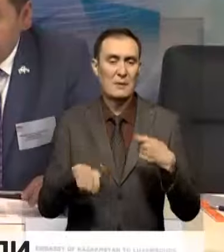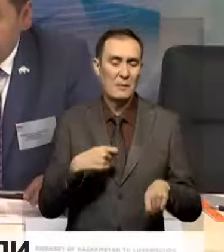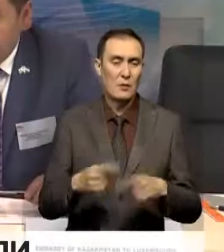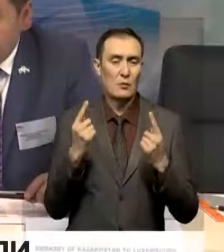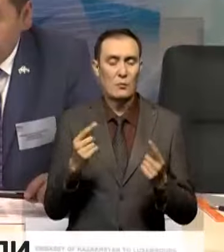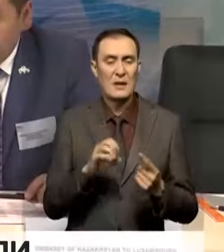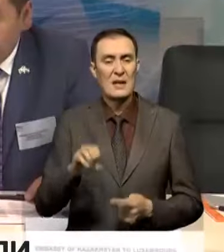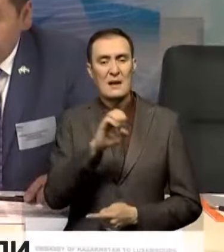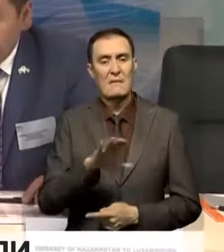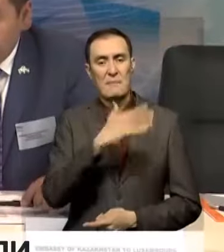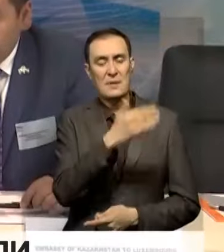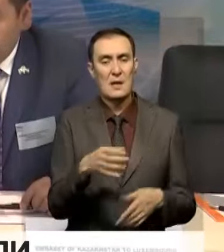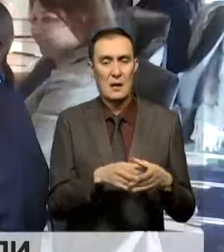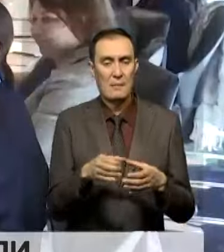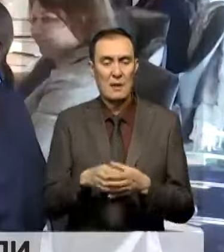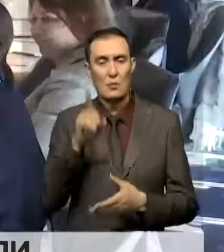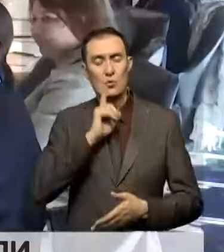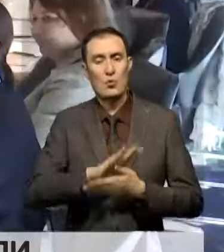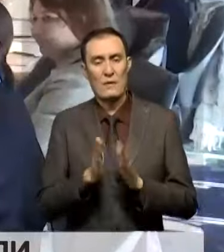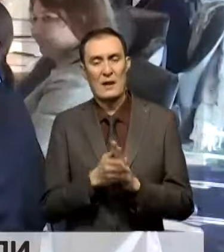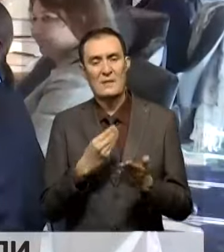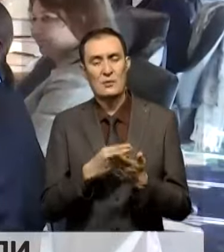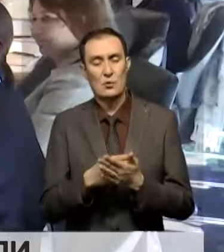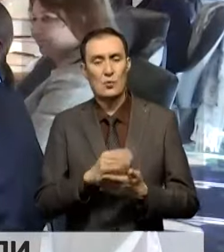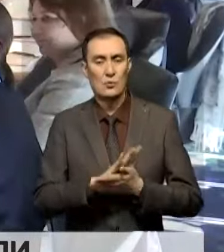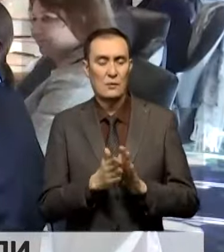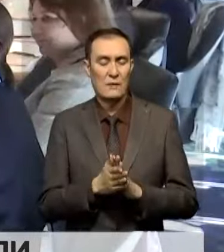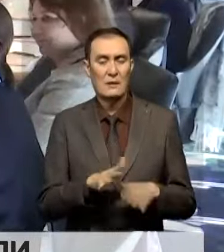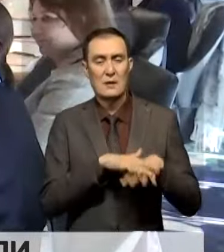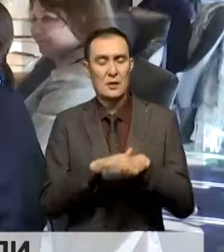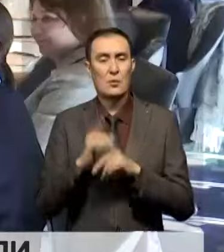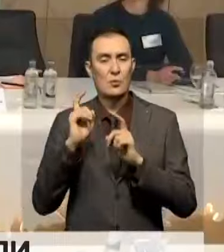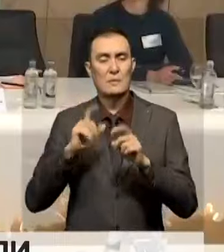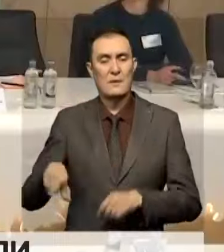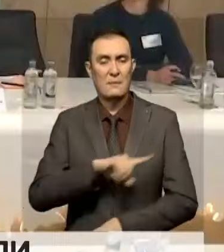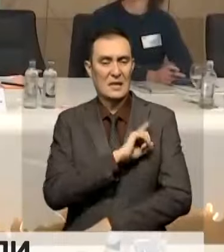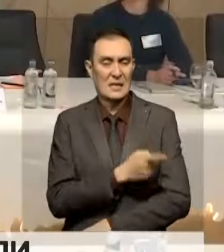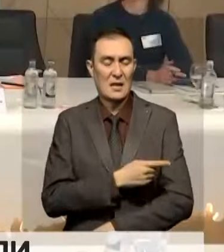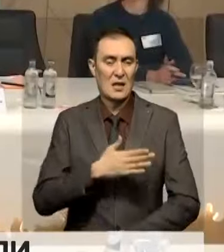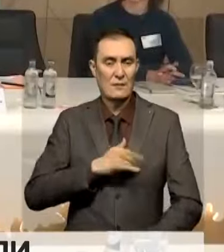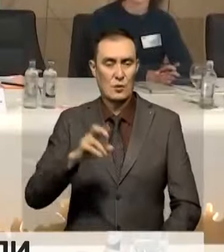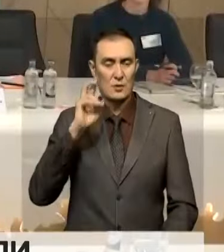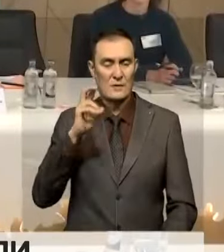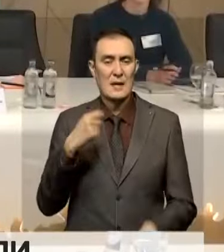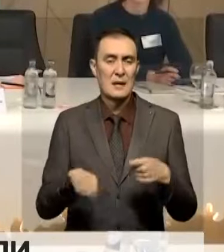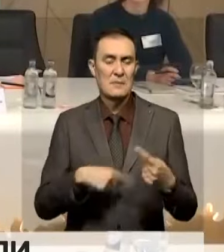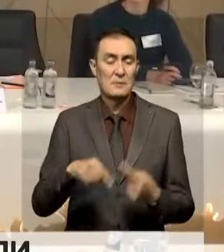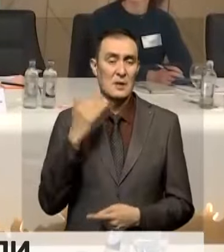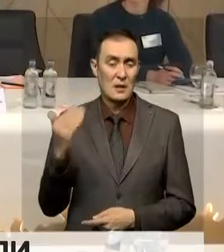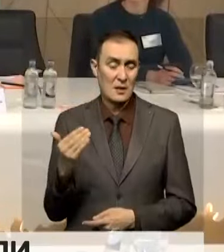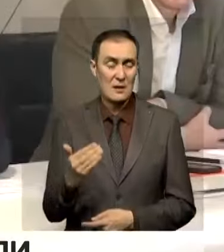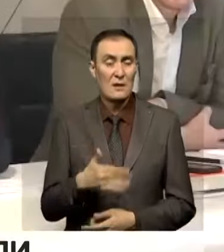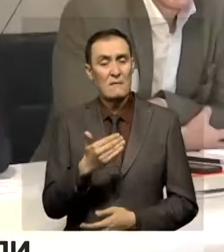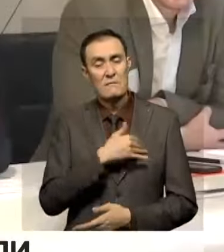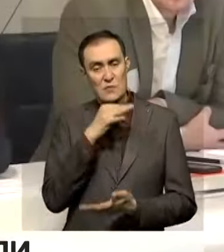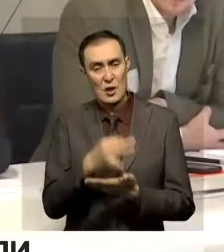предпринимателям крупных европейских компаний об условиях инвестклимата и логистическом потенциале нашей страны. Бизнесмены, в свою очередь,